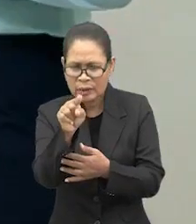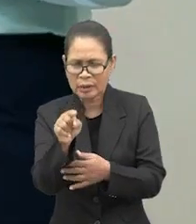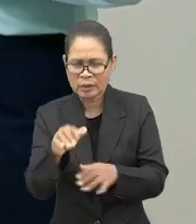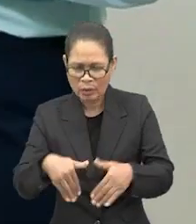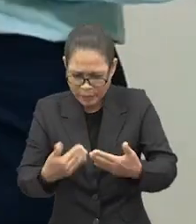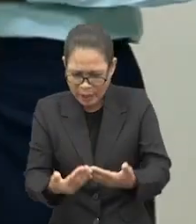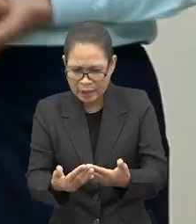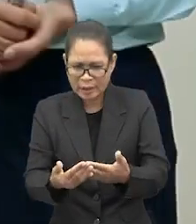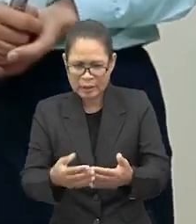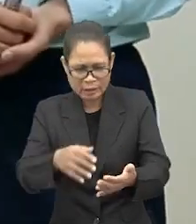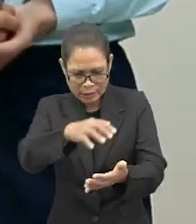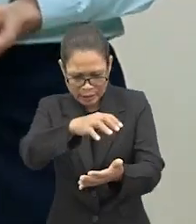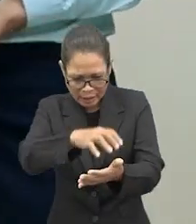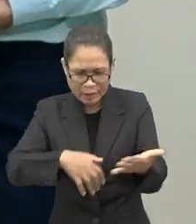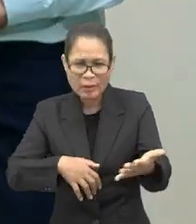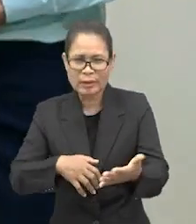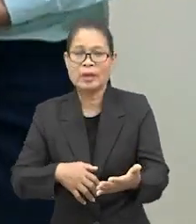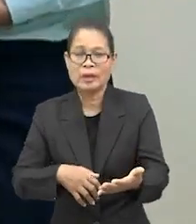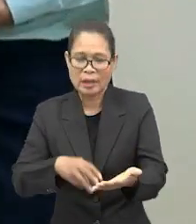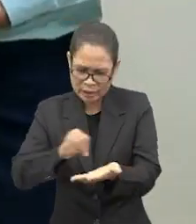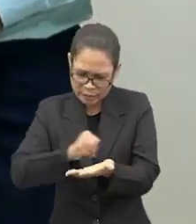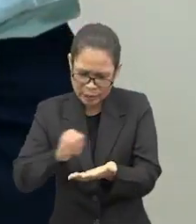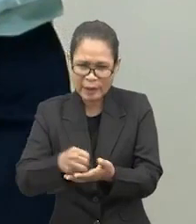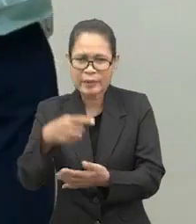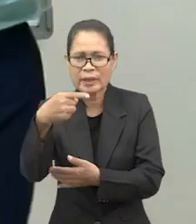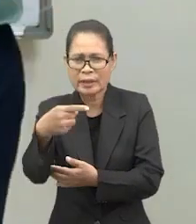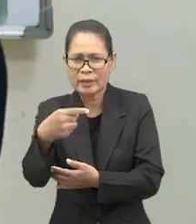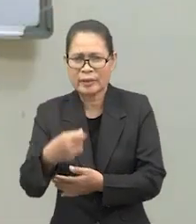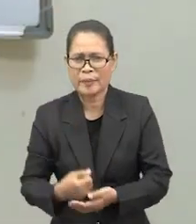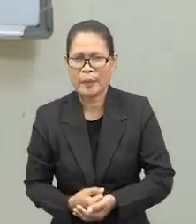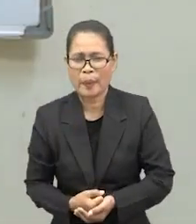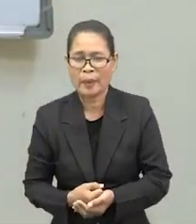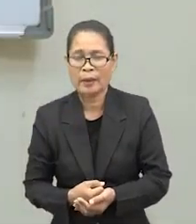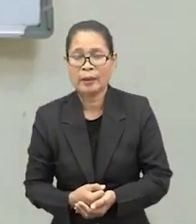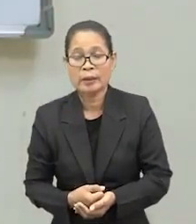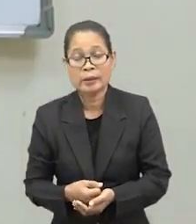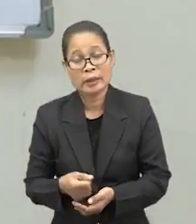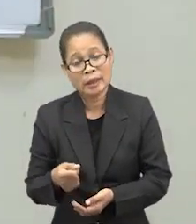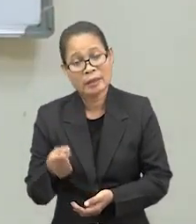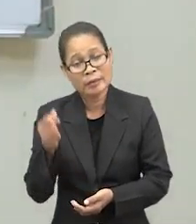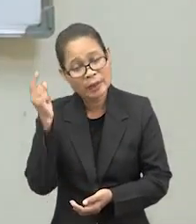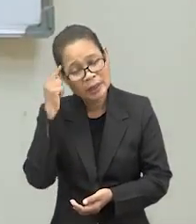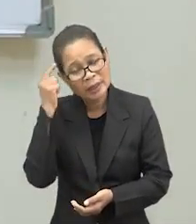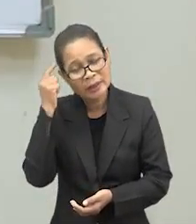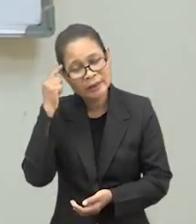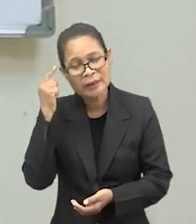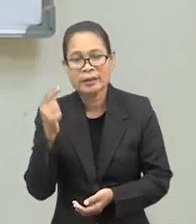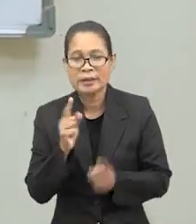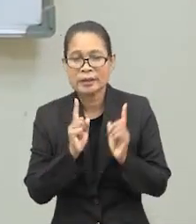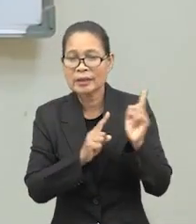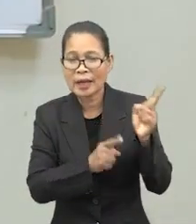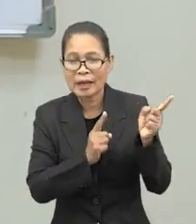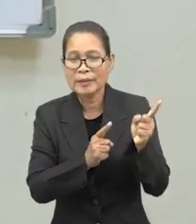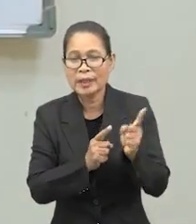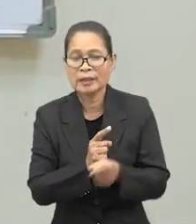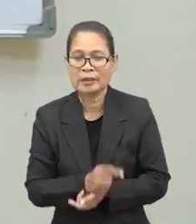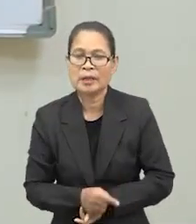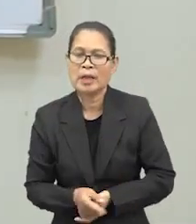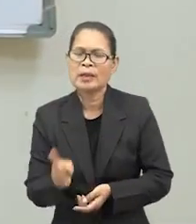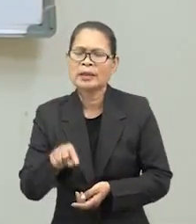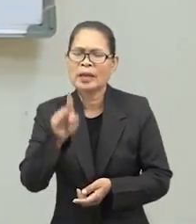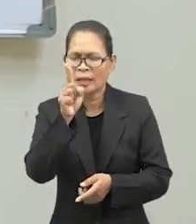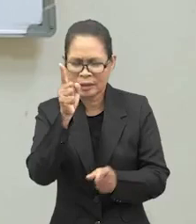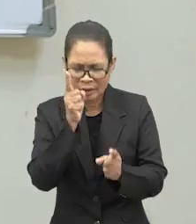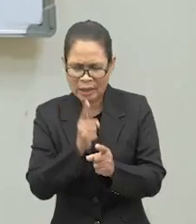tơ chia sinh nhà đỏ đây ở chanh chia bằng màn vị thi đỏ mơ con phiền này khú thì mơ ta